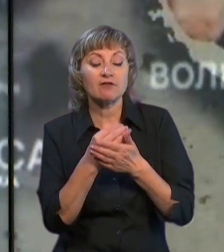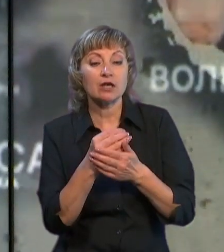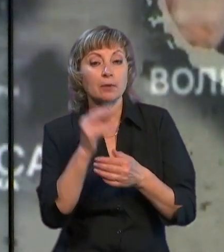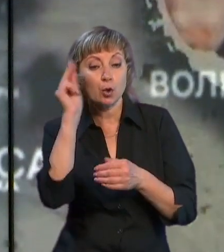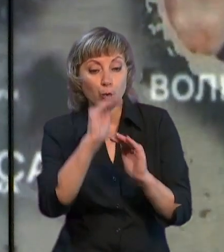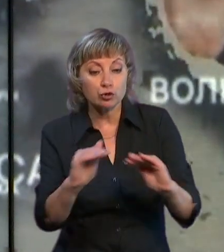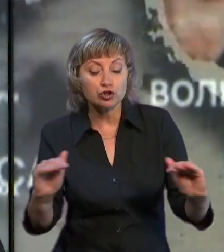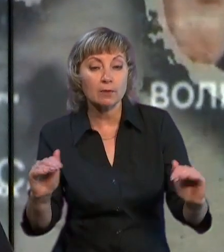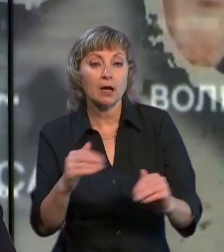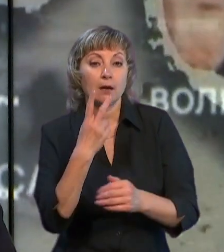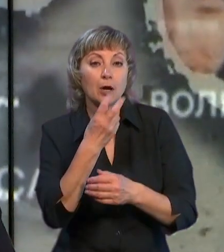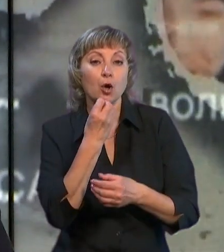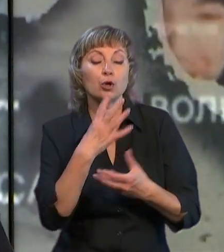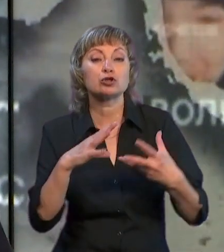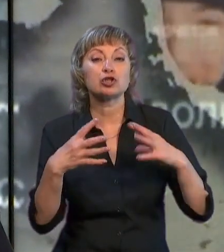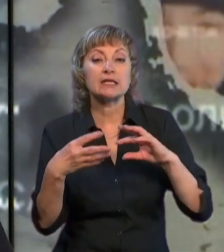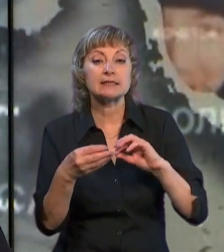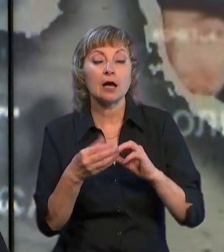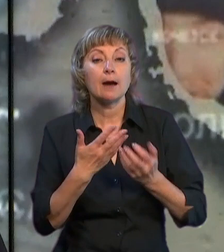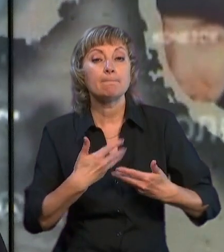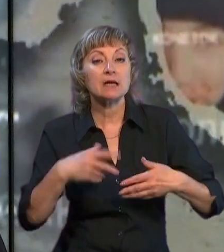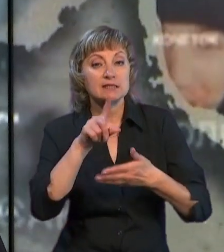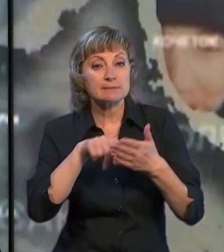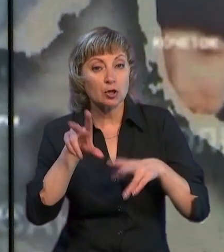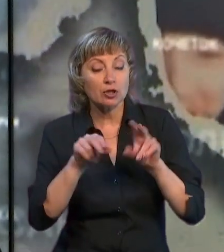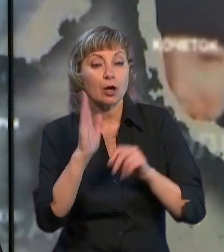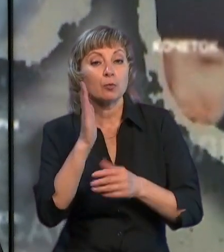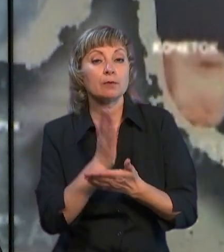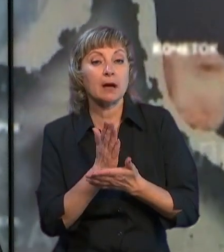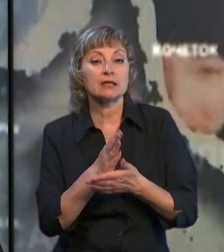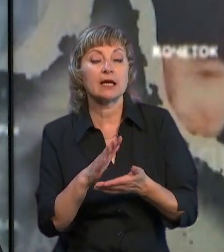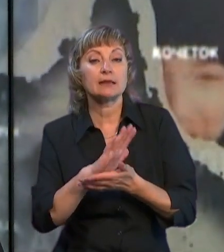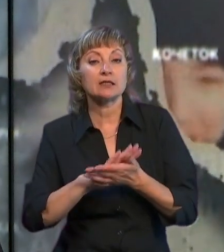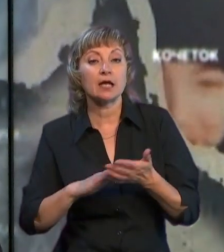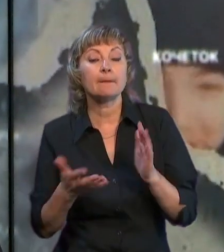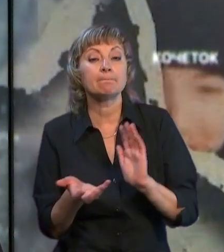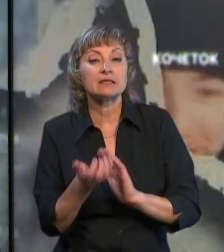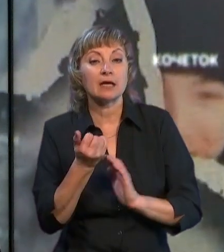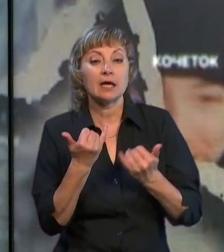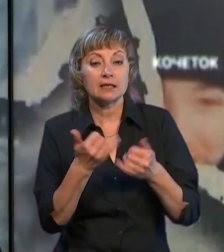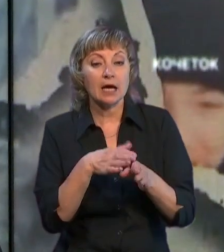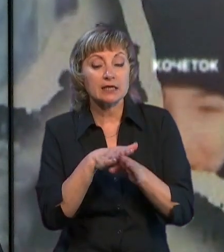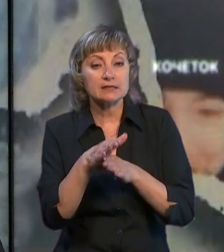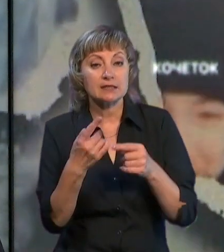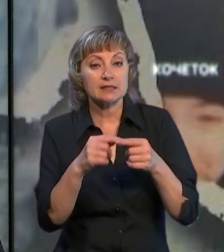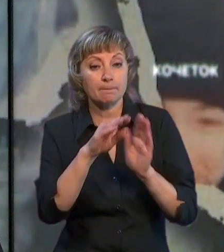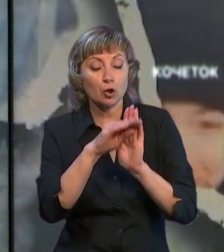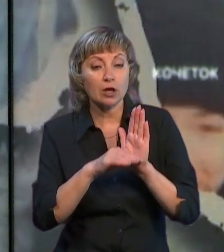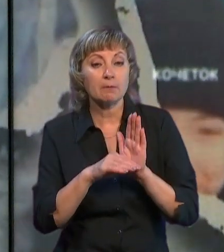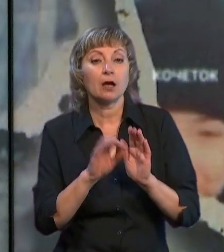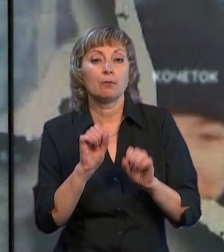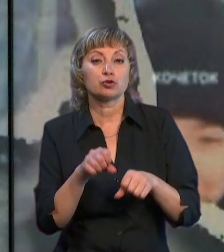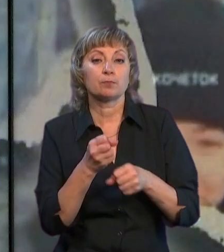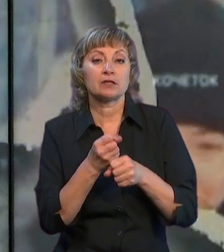І ми бачимо хороші результати, і ми сподіваємося, що будемо мати і надалі підтримку для реалізації цієї програми, і зможемо далі працювати в цьому